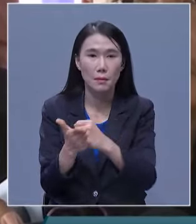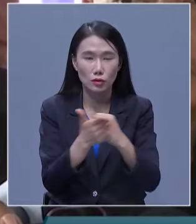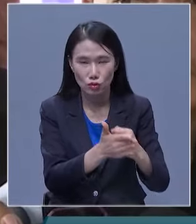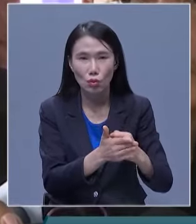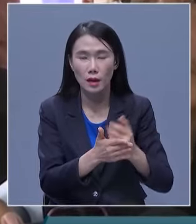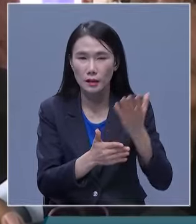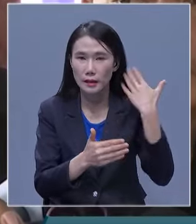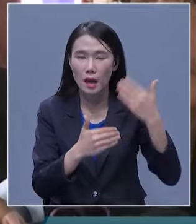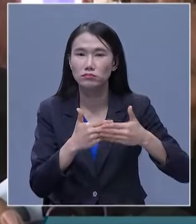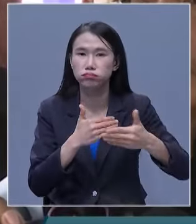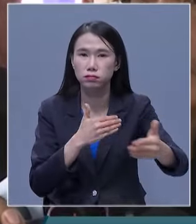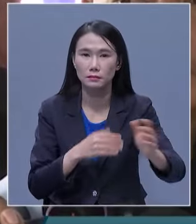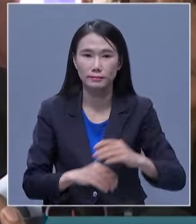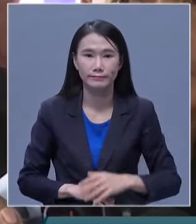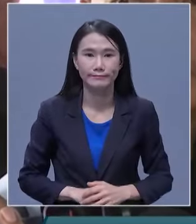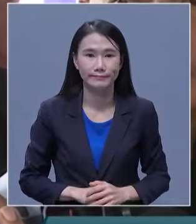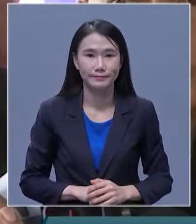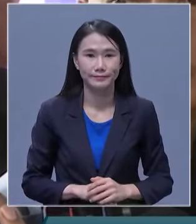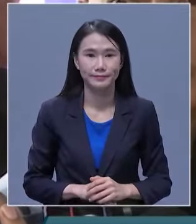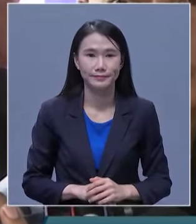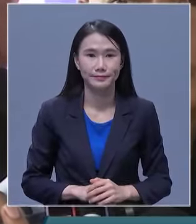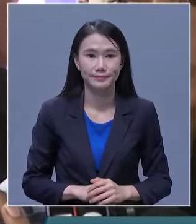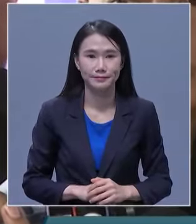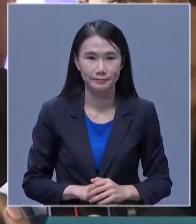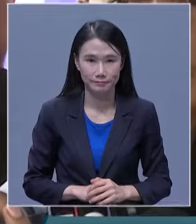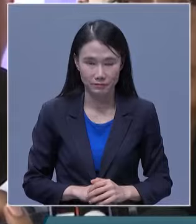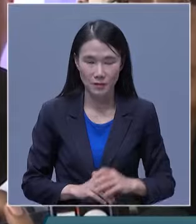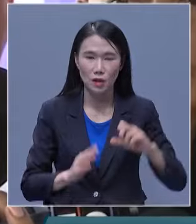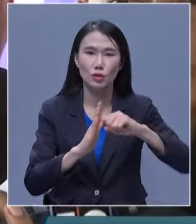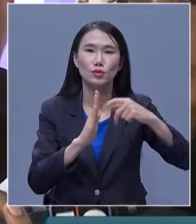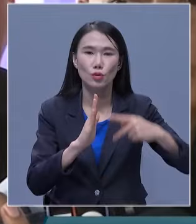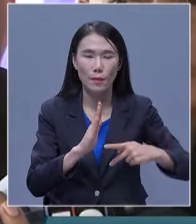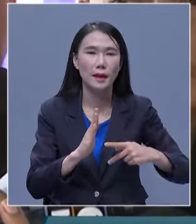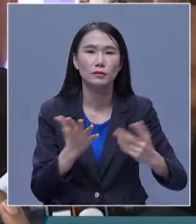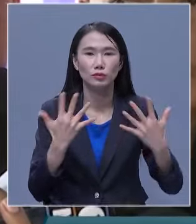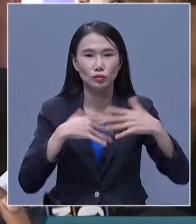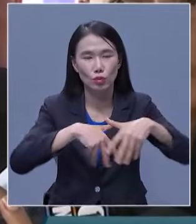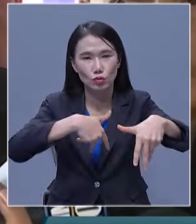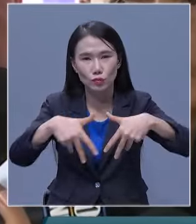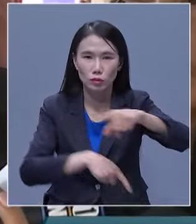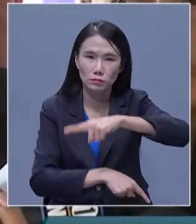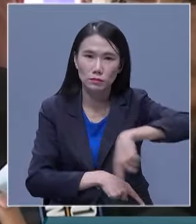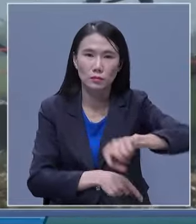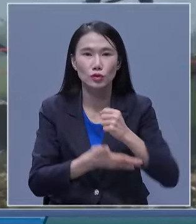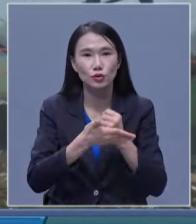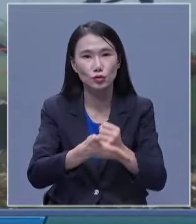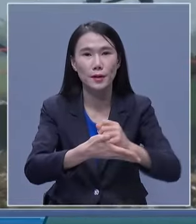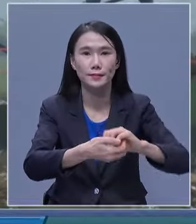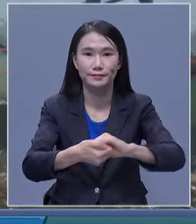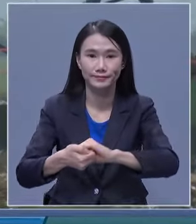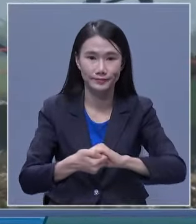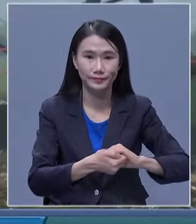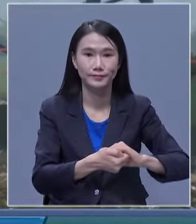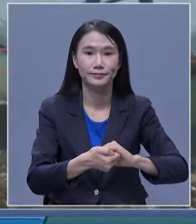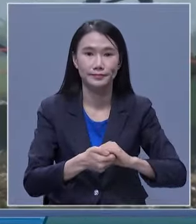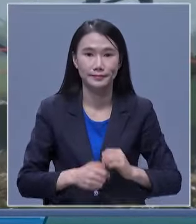ในต่อไปในอนาคตนะครับก็จะไม่คือยังไงสุพรรณเราไม่ทิ้งพี่น้องเราอยู่แล้วครับ